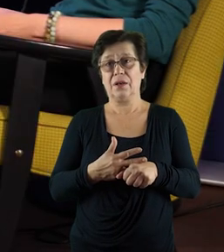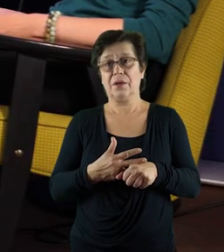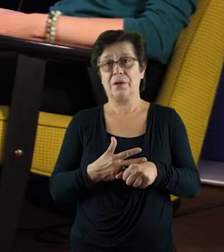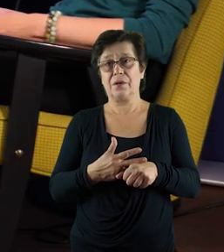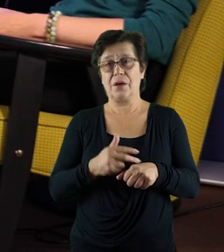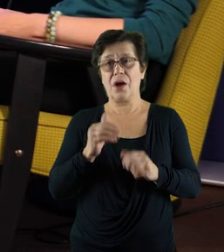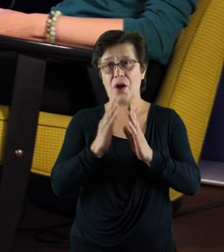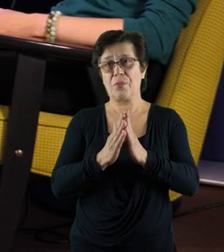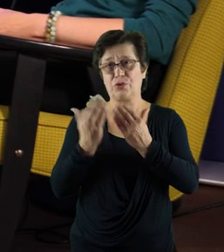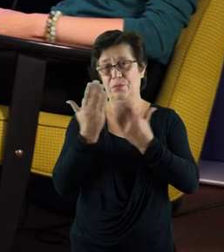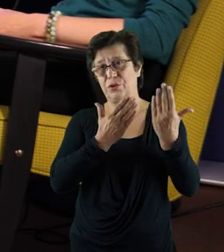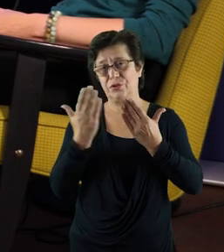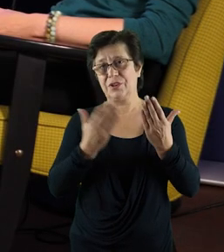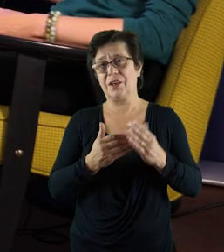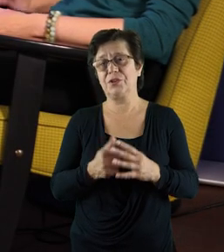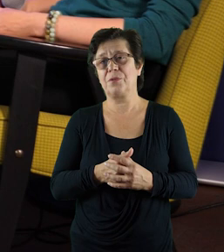życzenie przeczytać?